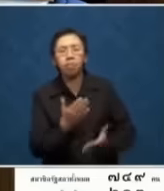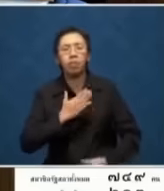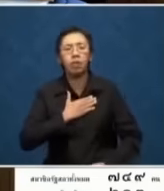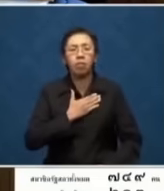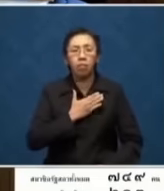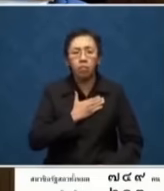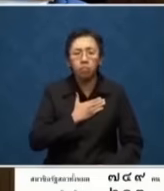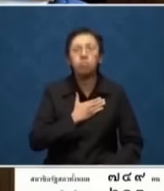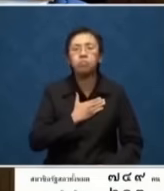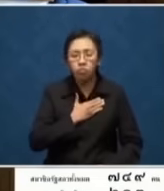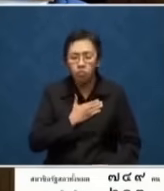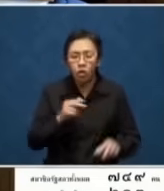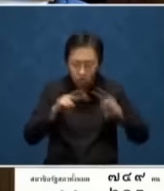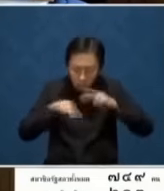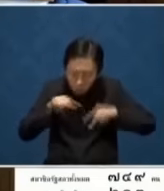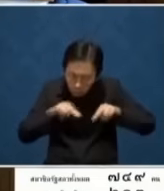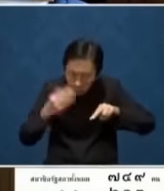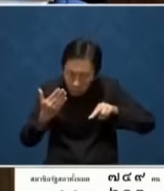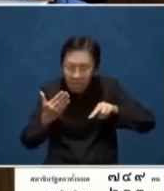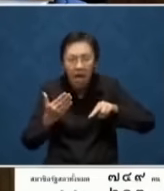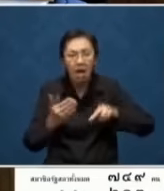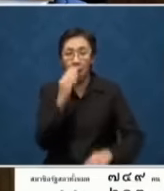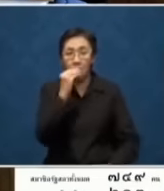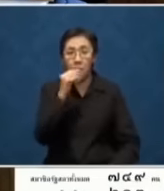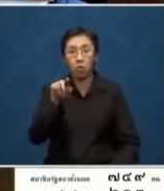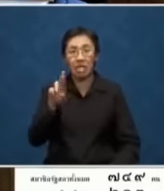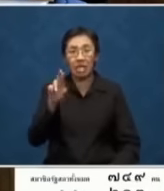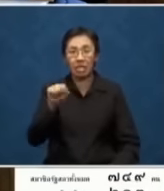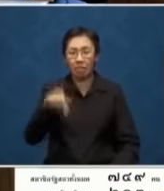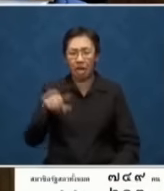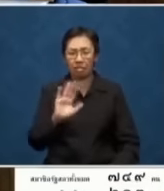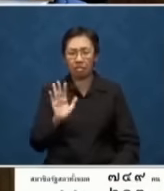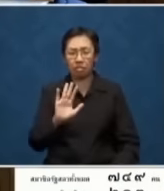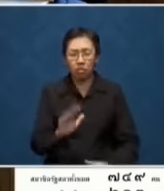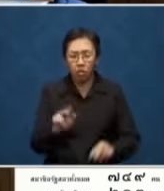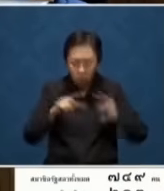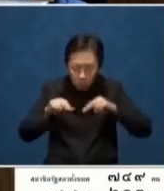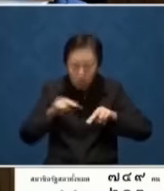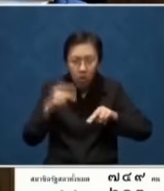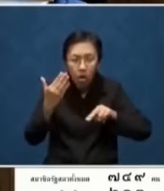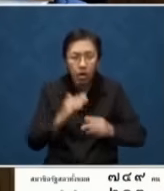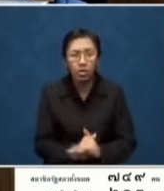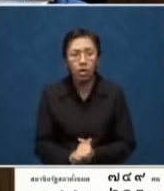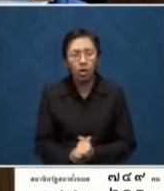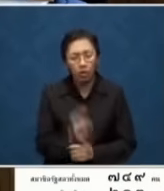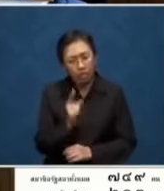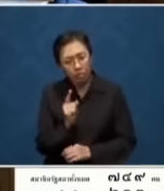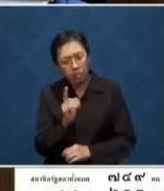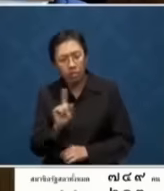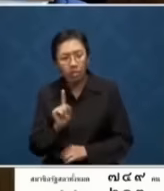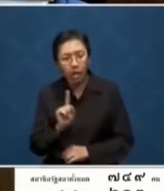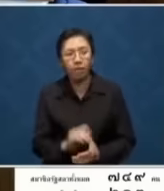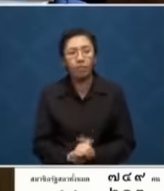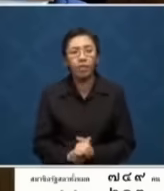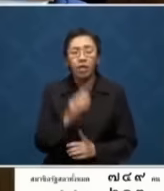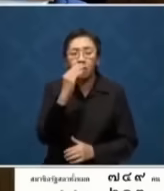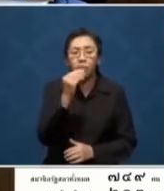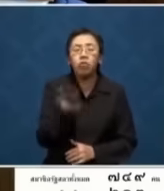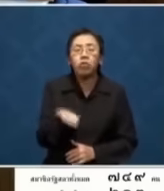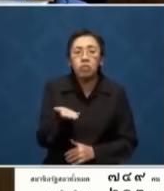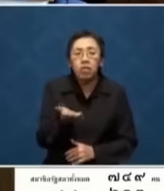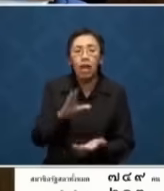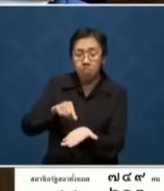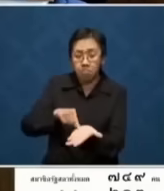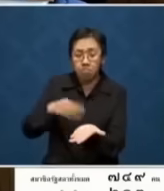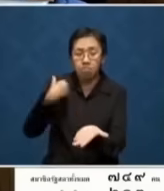จะพิสูจน์ก่อนที่จะมาพูดในรัฐสภาแห่งนี้ครับว่าเป็นข้อเท็จจริงสักเท่าเพียงใดเพราะฉะนั้นสิ่งที่ถูกพูดไว้เนี่ยมันถูกบันทึก